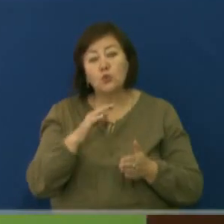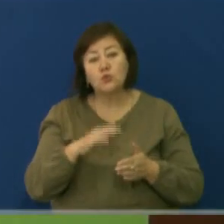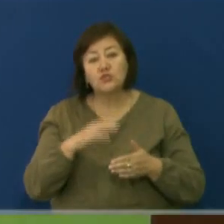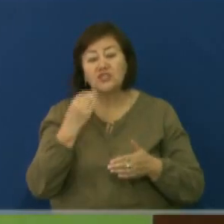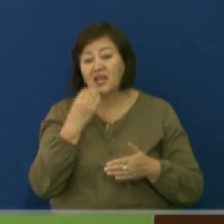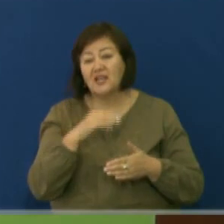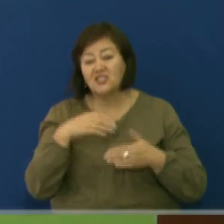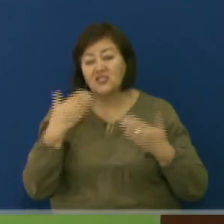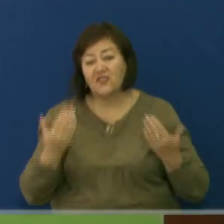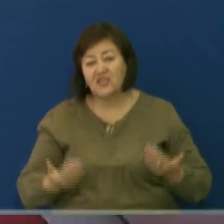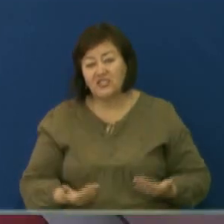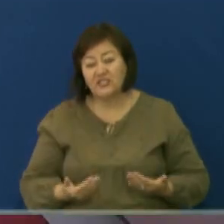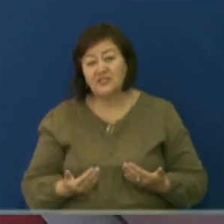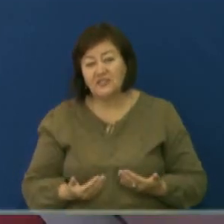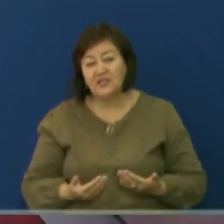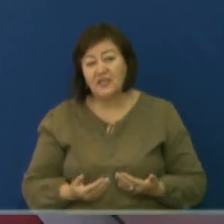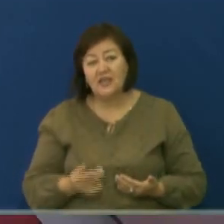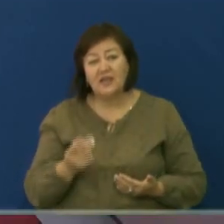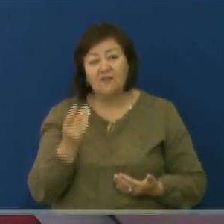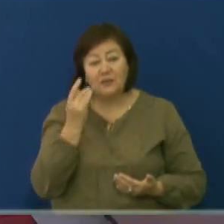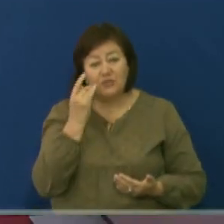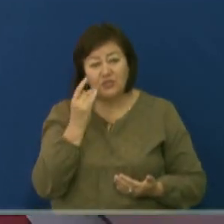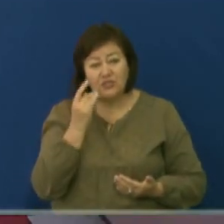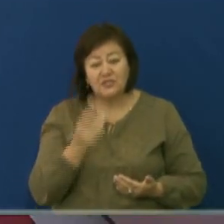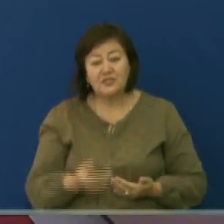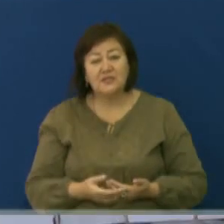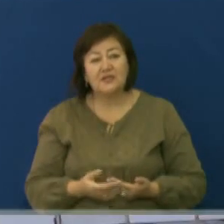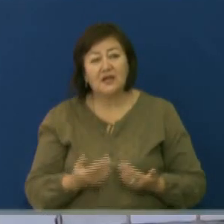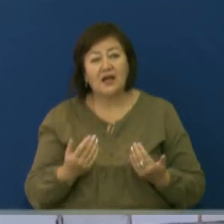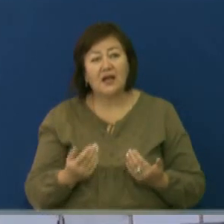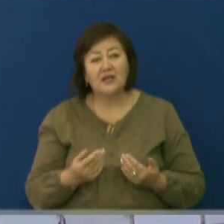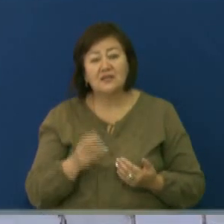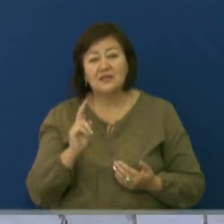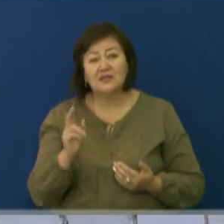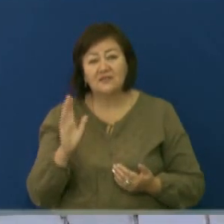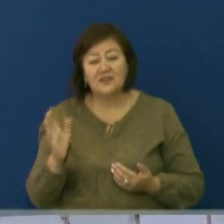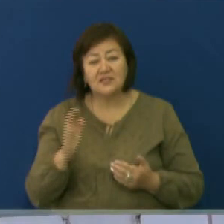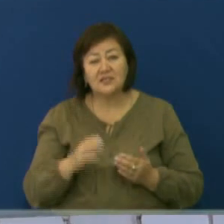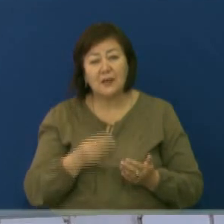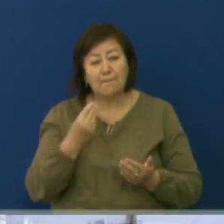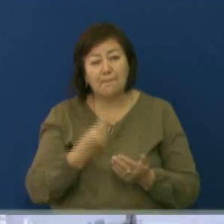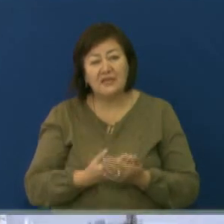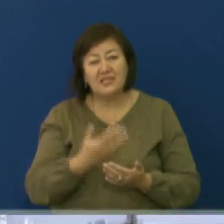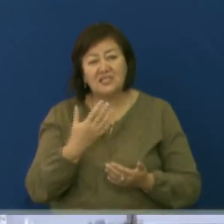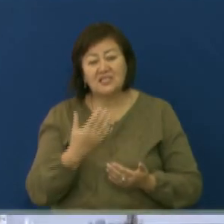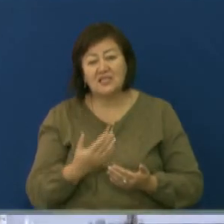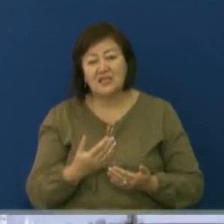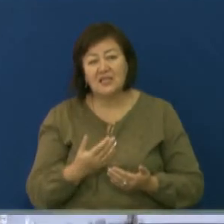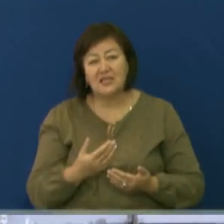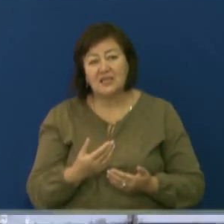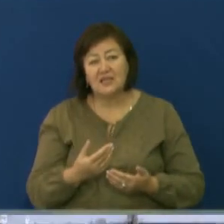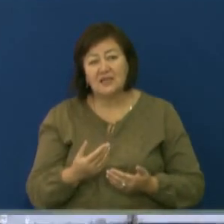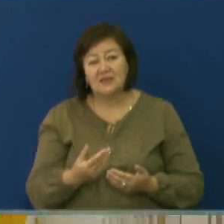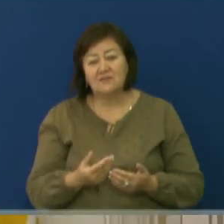жұмыстар студенттердің сапалы білім алуына қолайлы жағдай жасауды көздейді. Ал пәтерлердің бағасының қымбаттауына білім ордаларының дәстүрлі білім